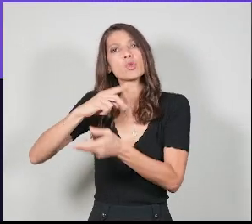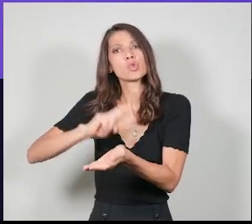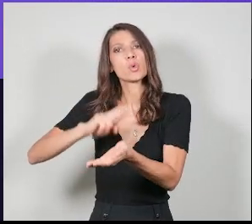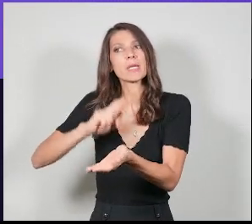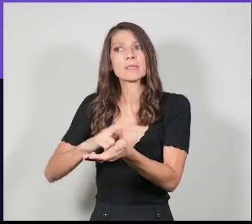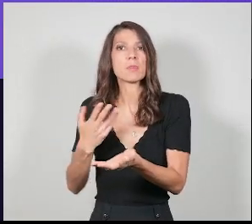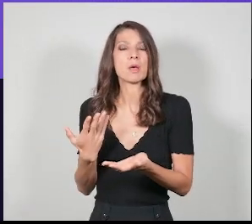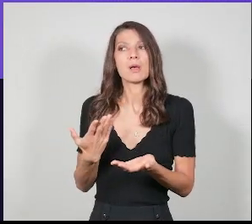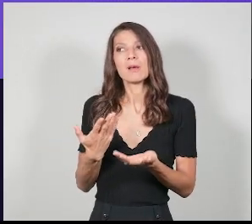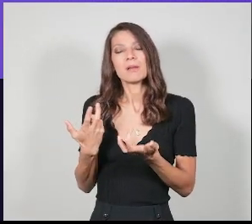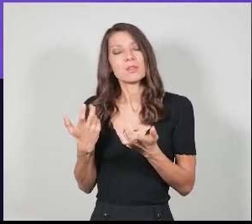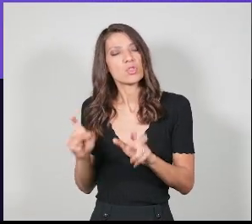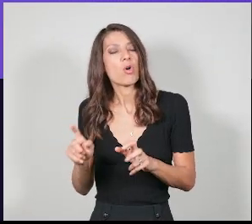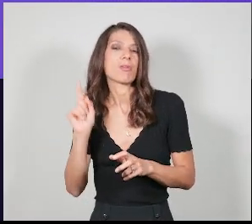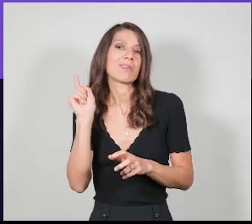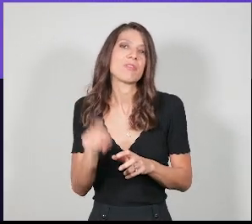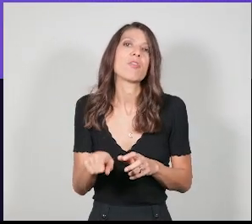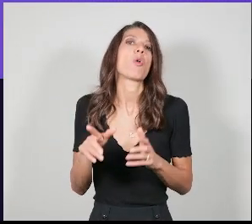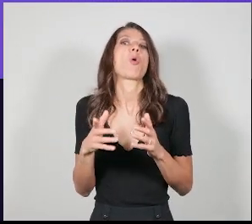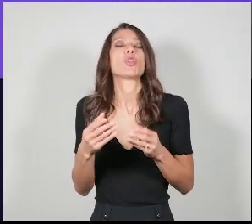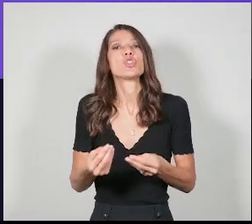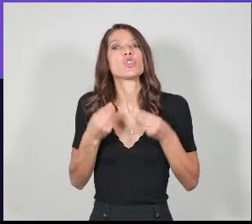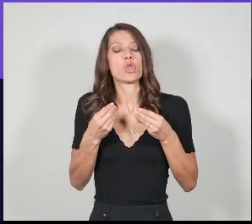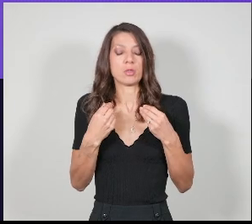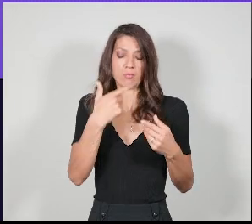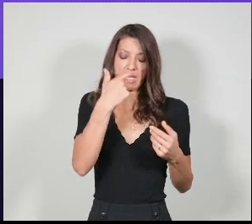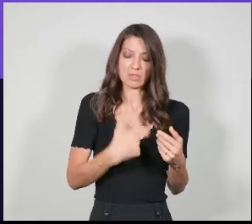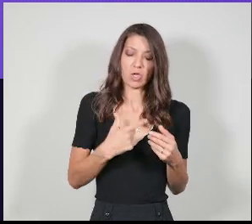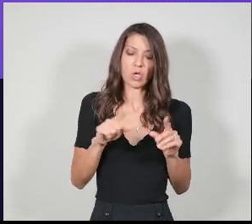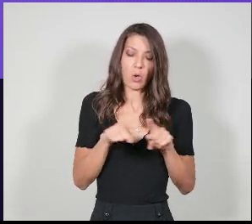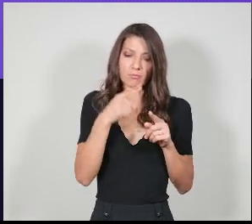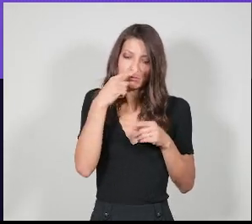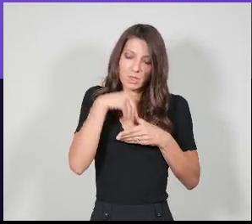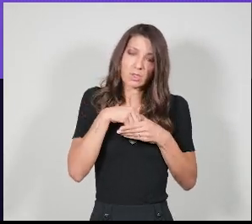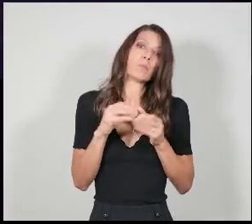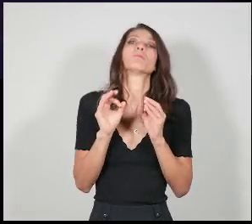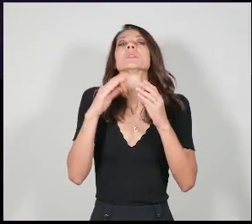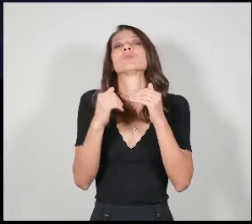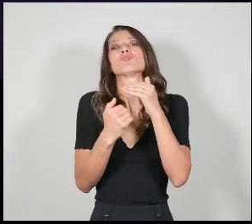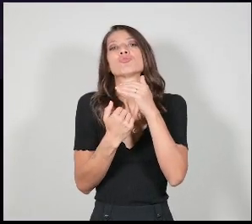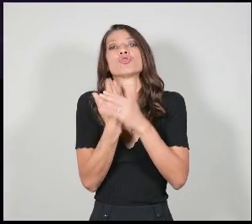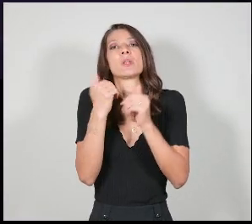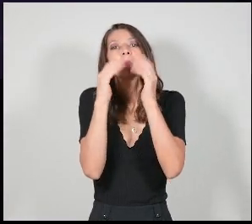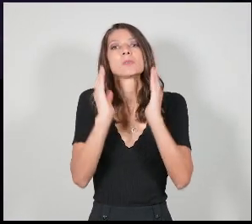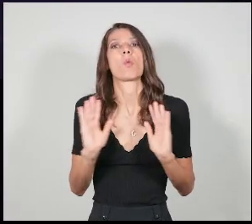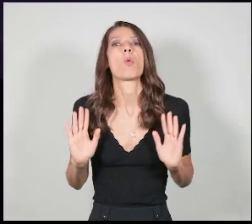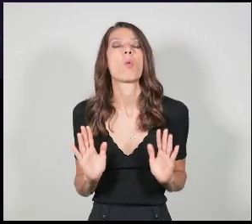ça une transformation domiciliaire, c'est pas de dire arrêtons de construire des EHPAD, donc mécaniquement il y aura plus de gens dehors et les gens seront